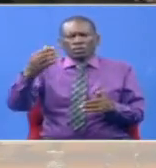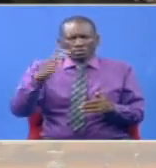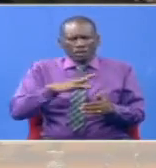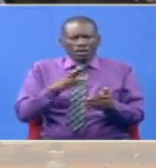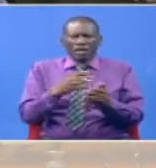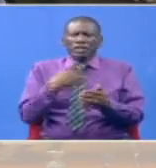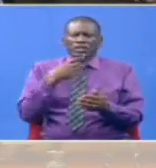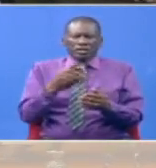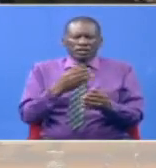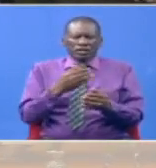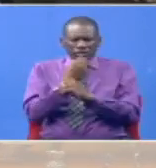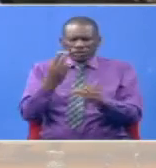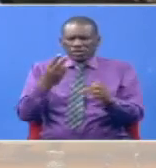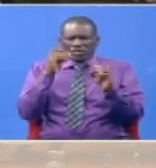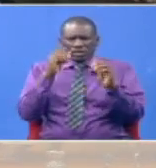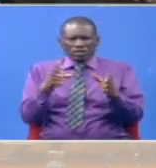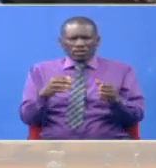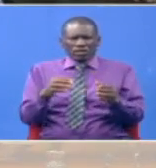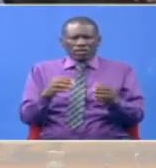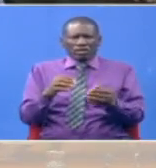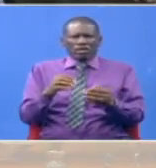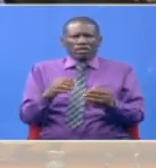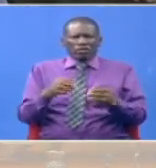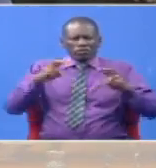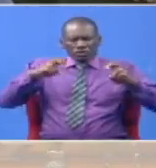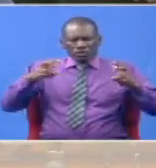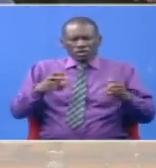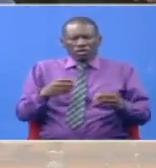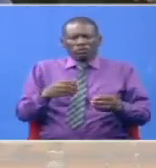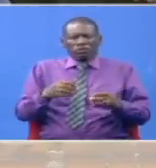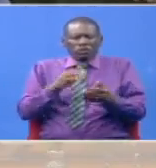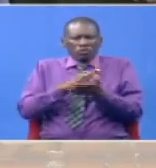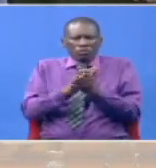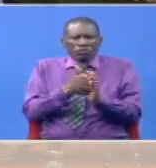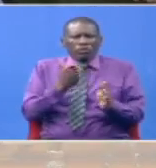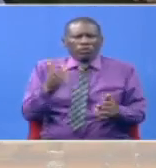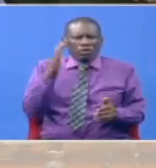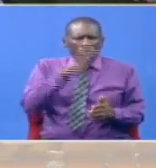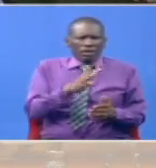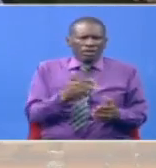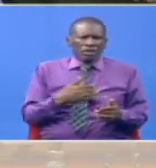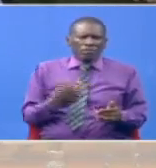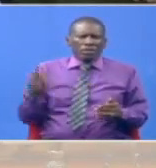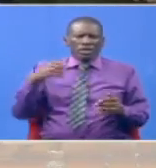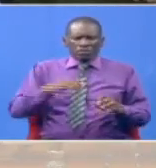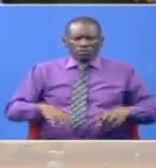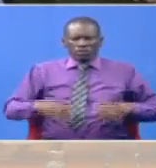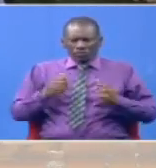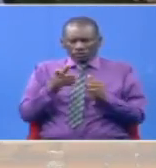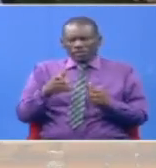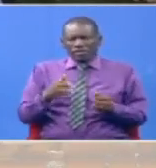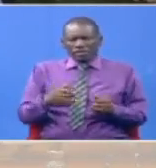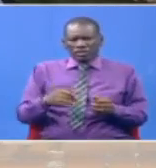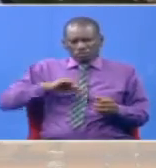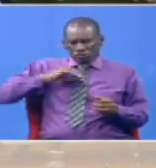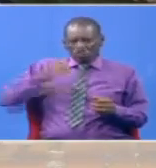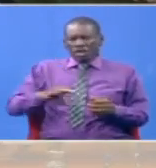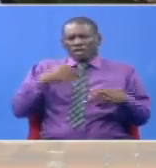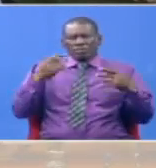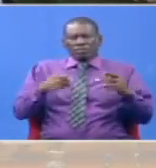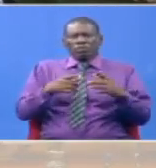ajaona. Kutafuta tu kupata, tukarudi. Sasa mimi nikakuja kukaa na huyo mama. Watu wengine wakaenda kuita